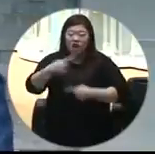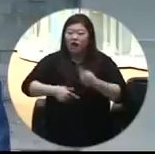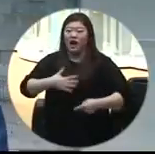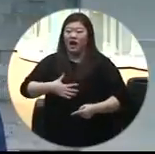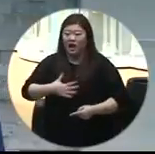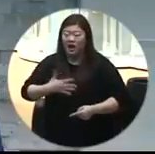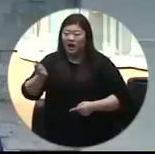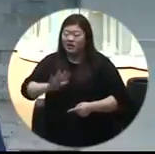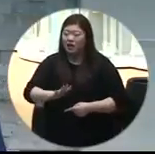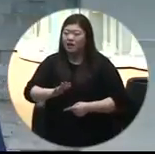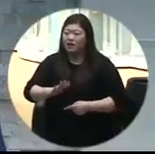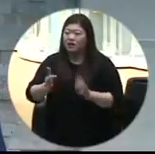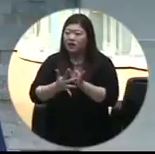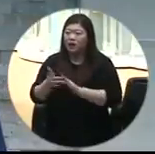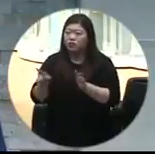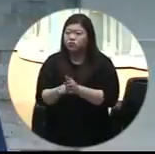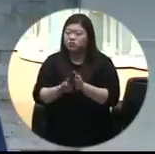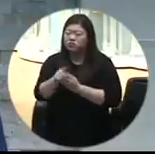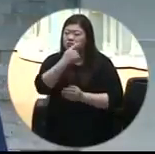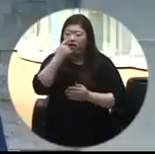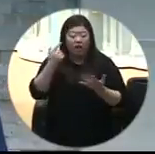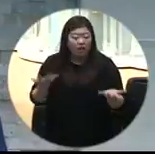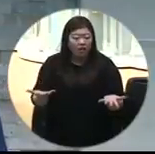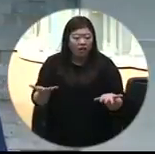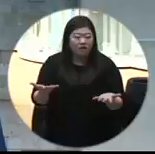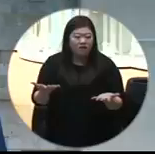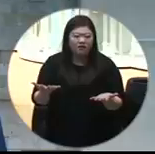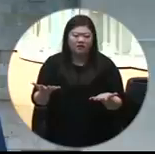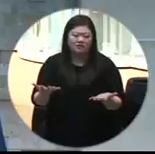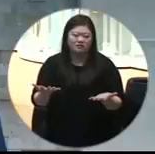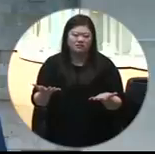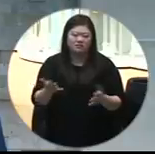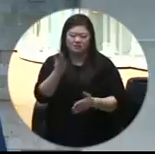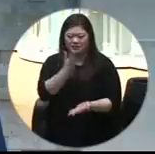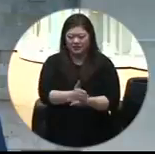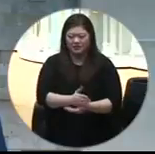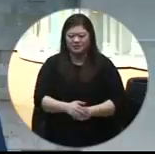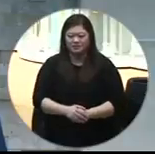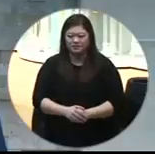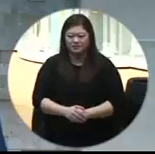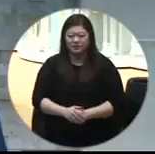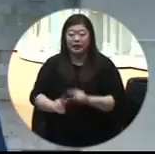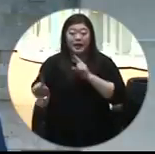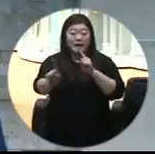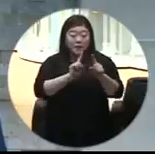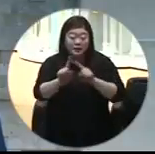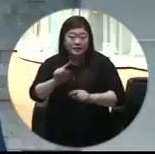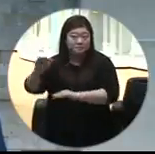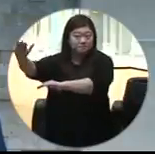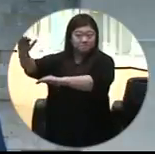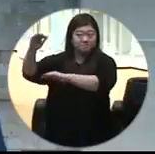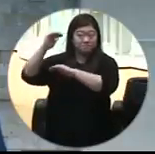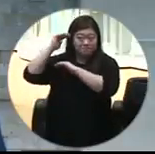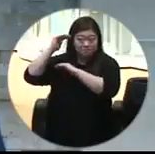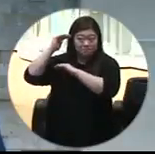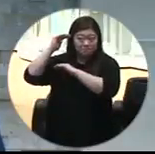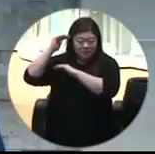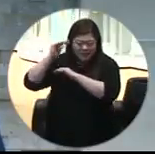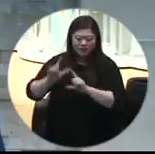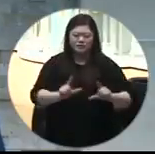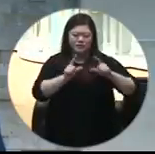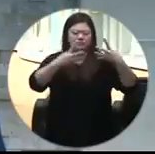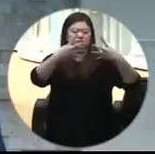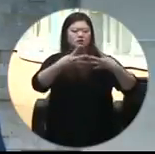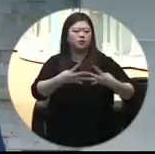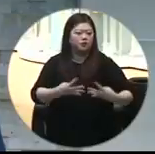문둥병자가처럼 그렇게 감각 없이 살아서는 안 된다는 거예요. 말씀을 여러분이 받으면 여러분이 삶 속에 적용하시